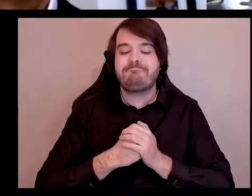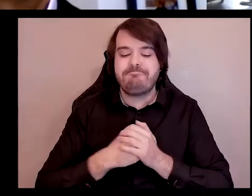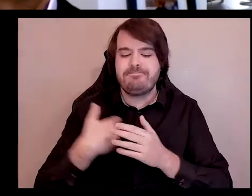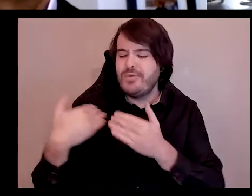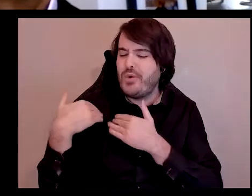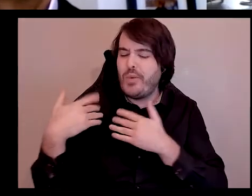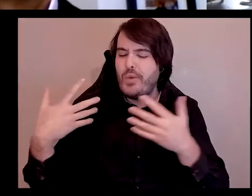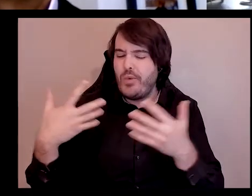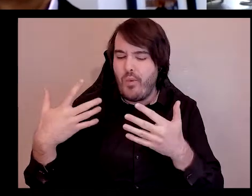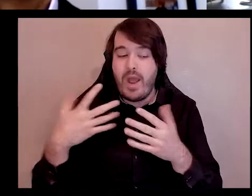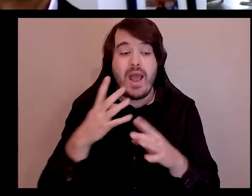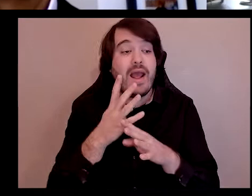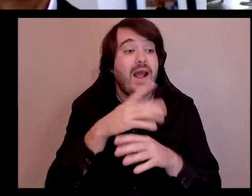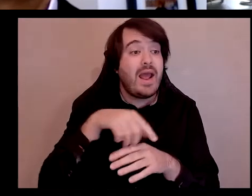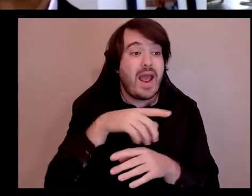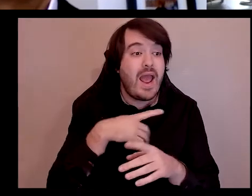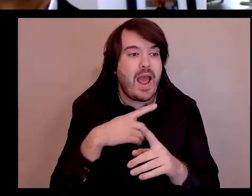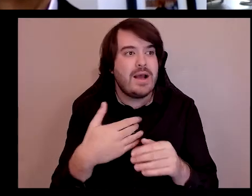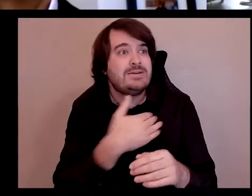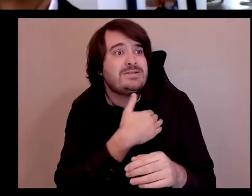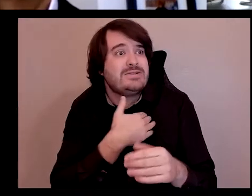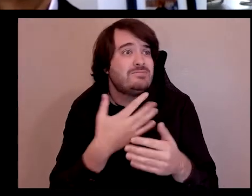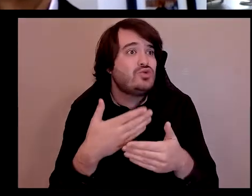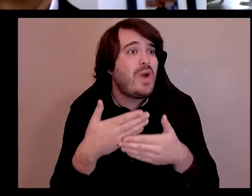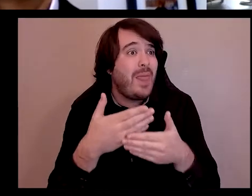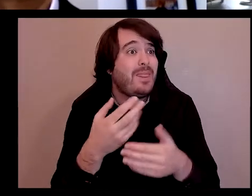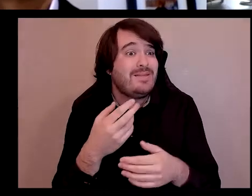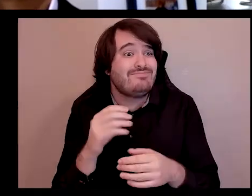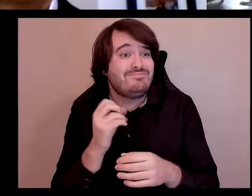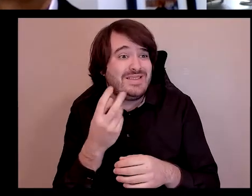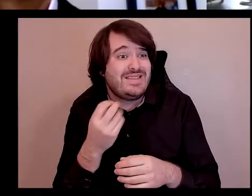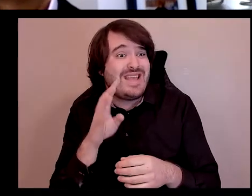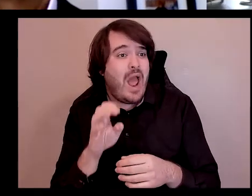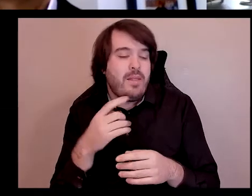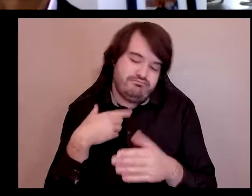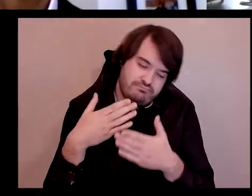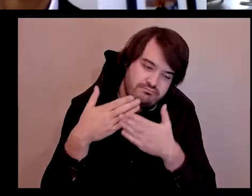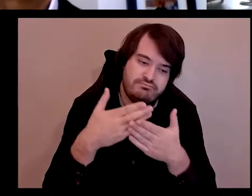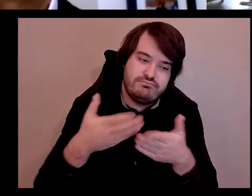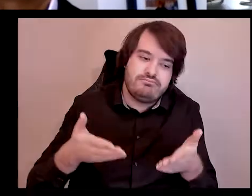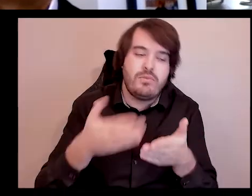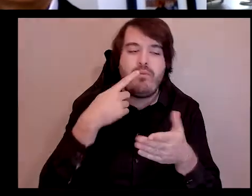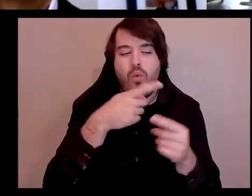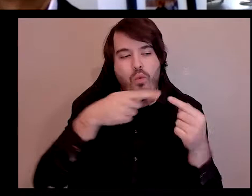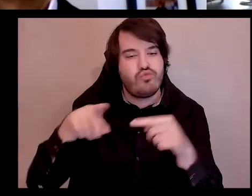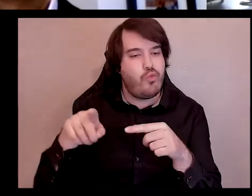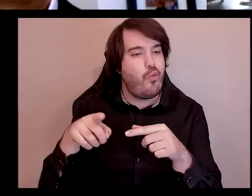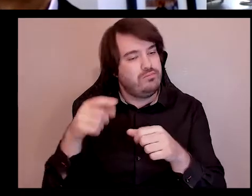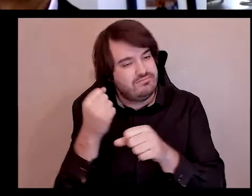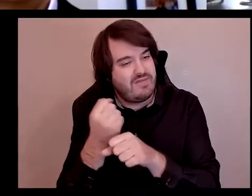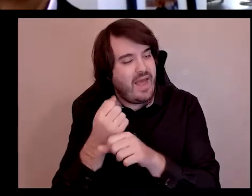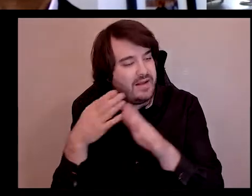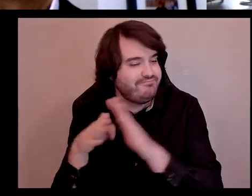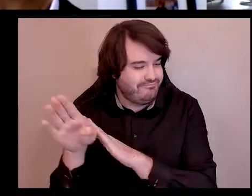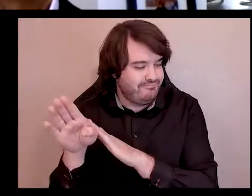rôle d'accompagner la clientèle qui sollicite nos services chez Midi 40 vers le retour au travail.